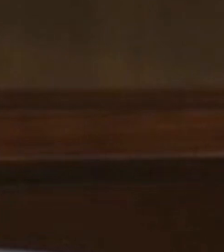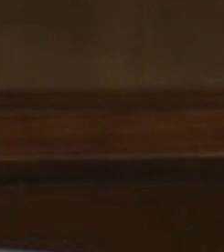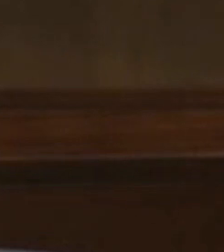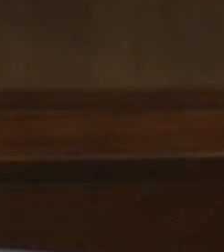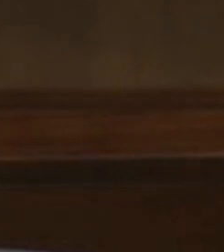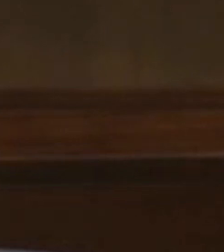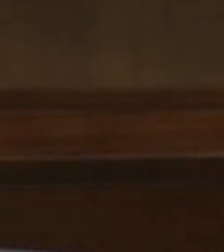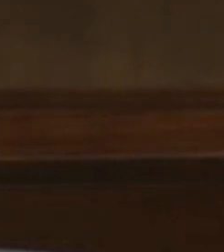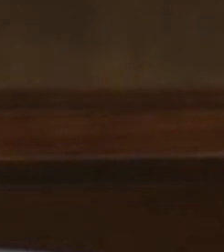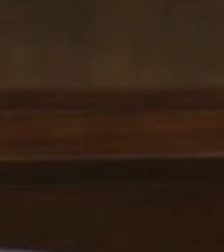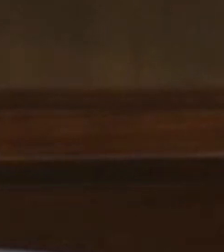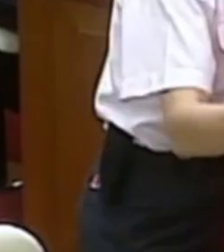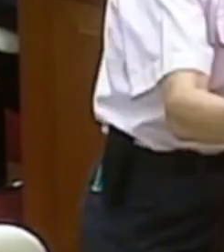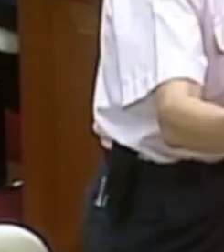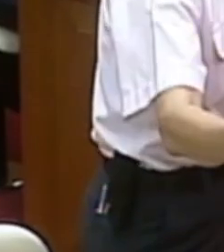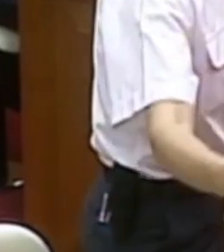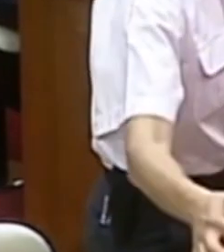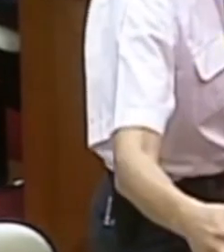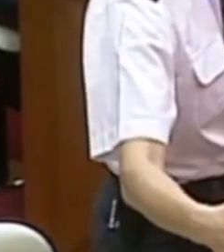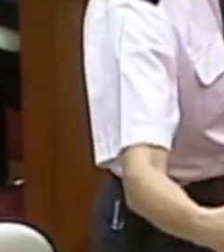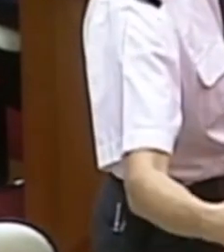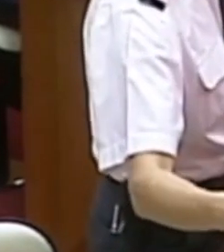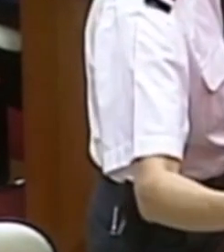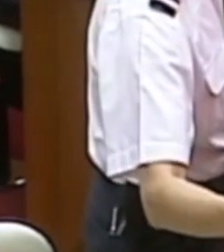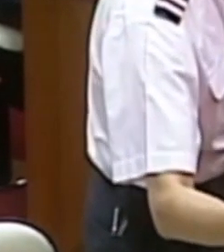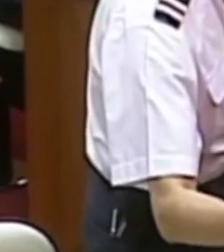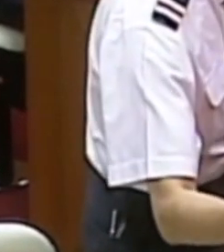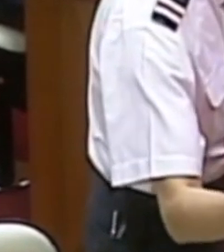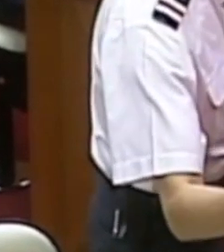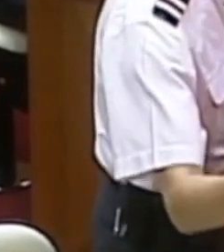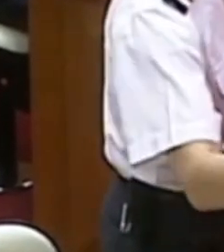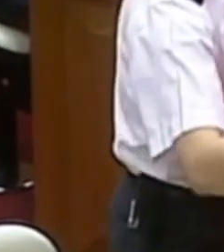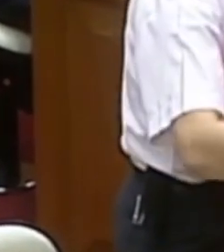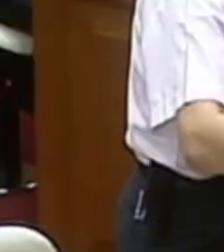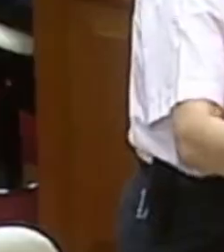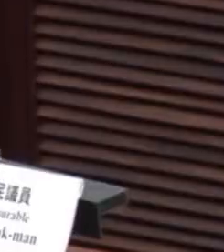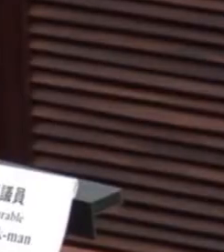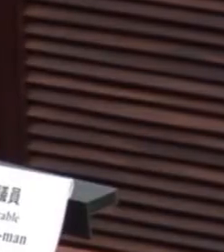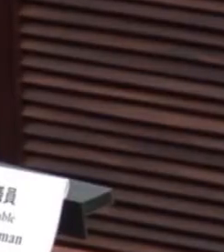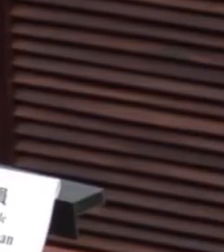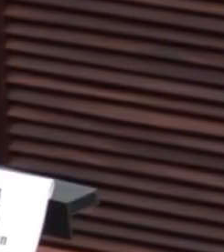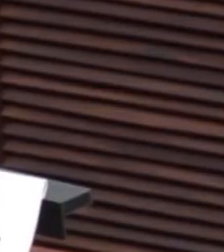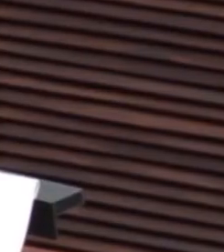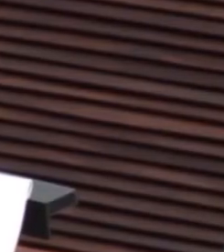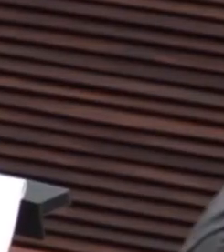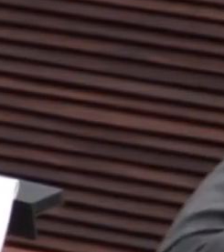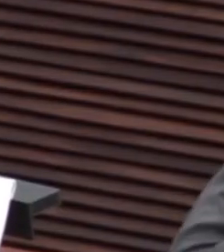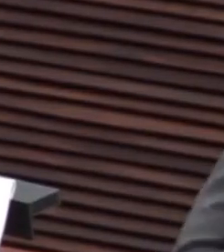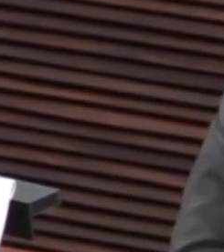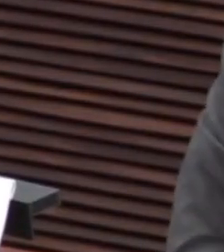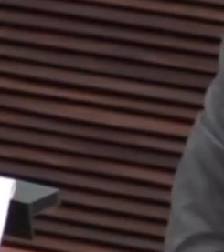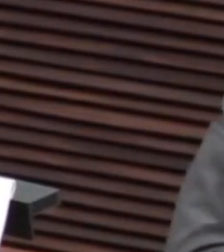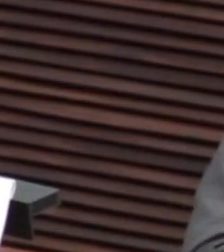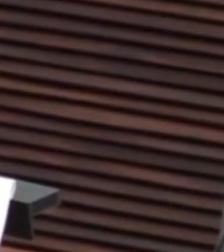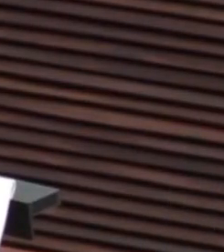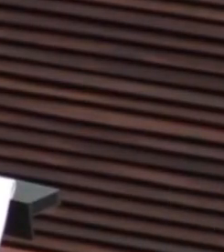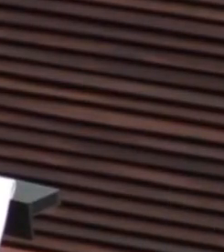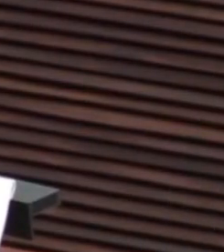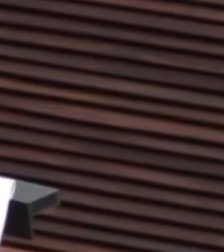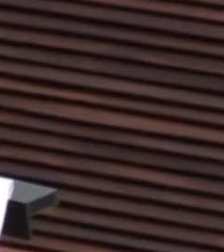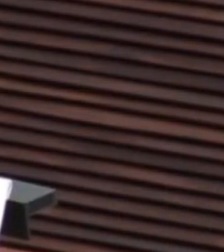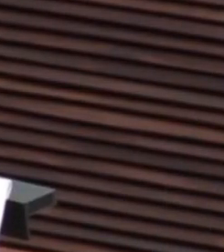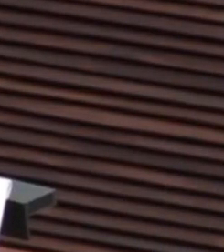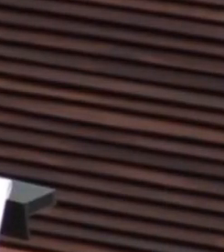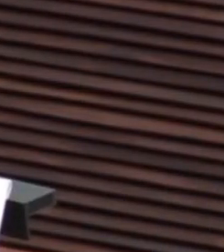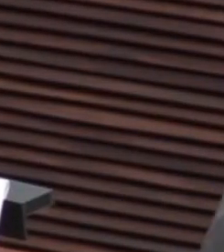郁敏喺立法会八年，顺手颠覆议会文化，提升议事质素，加强监